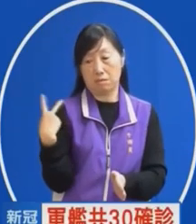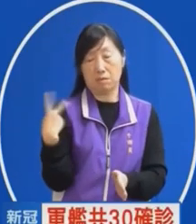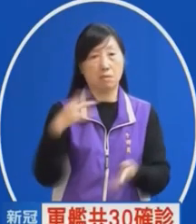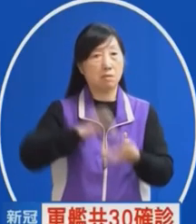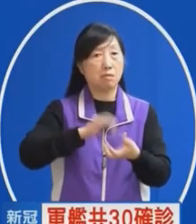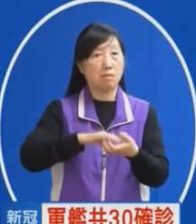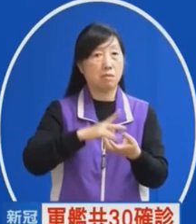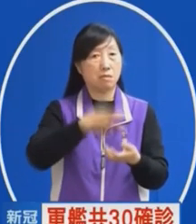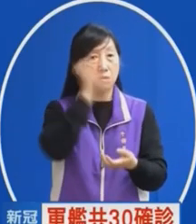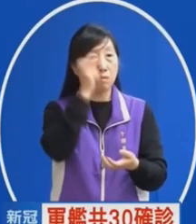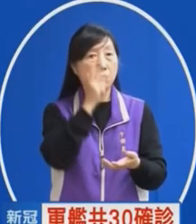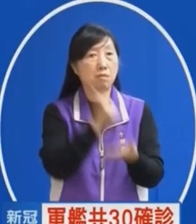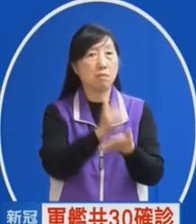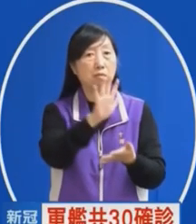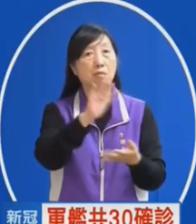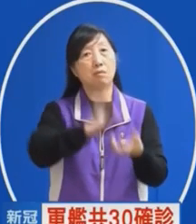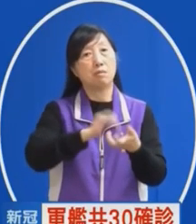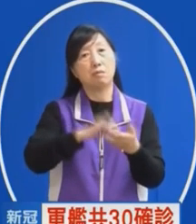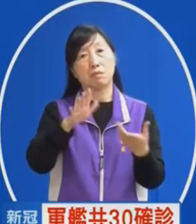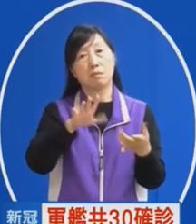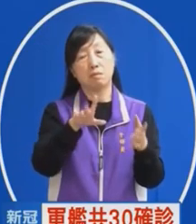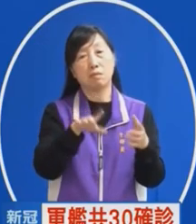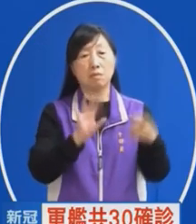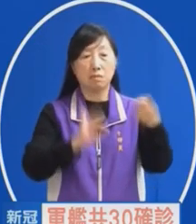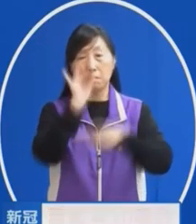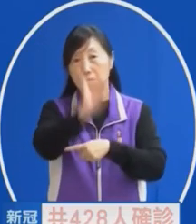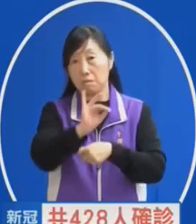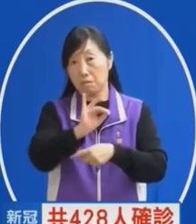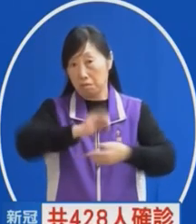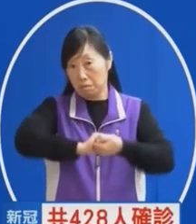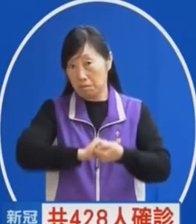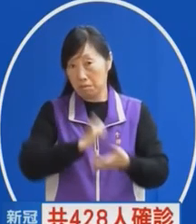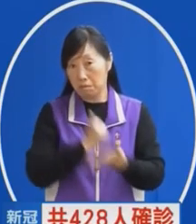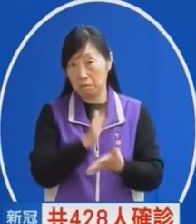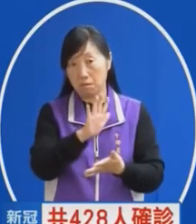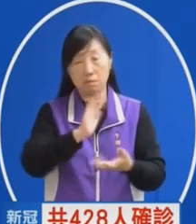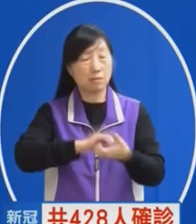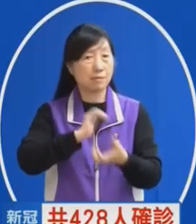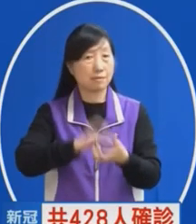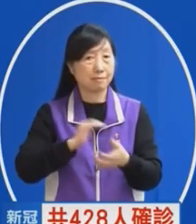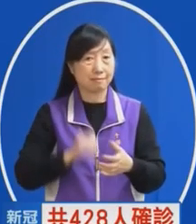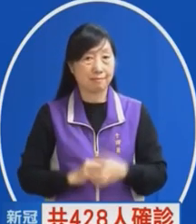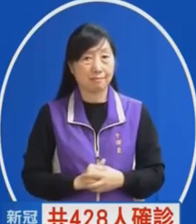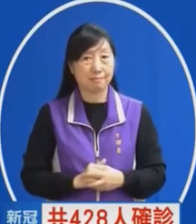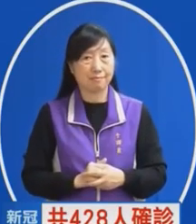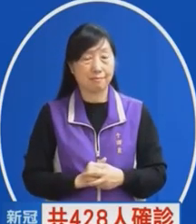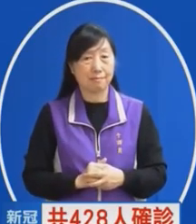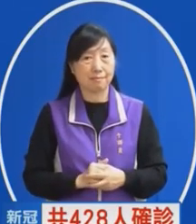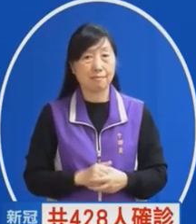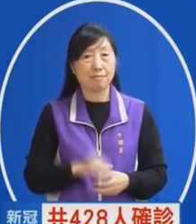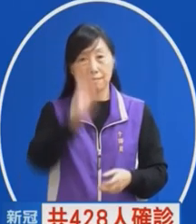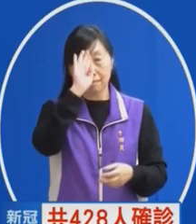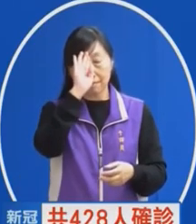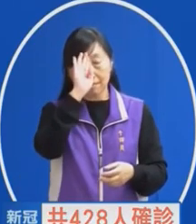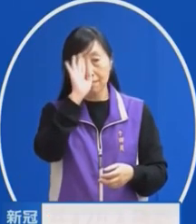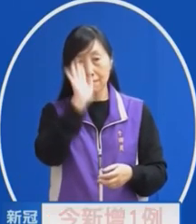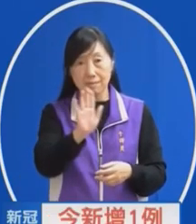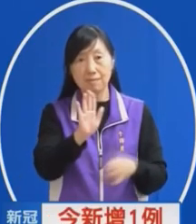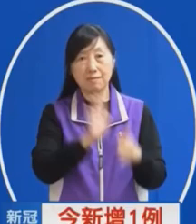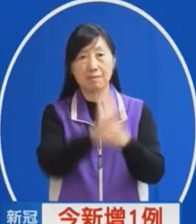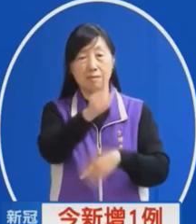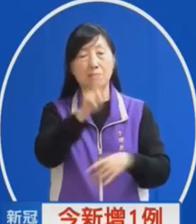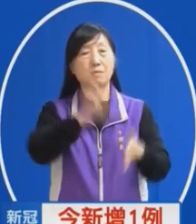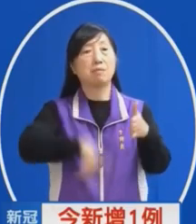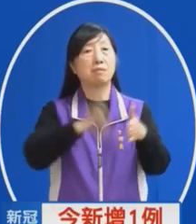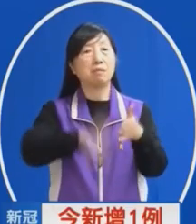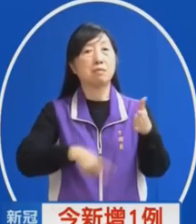检验得到，可是可能也不是100%都是在那个时间点就一定验得到哈。那发病后我们才是比